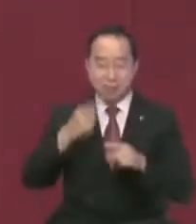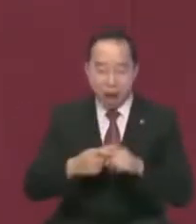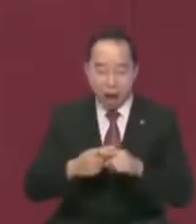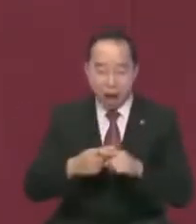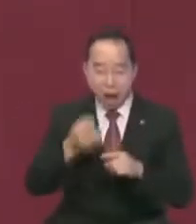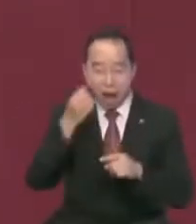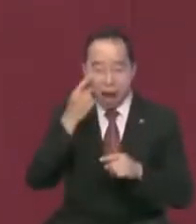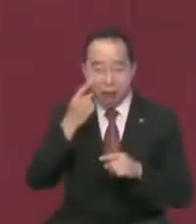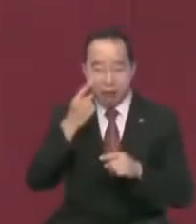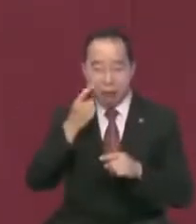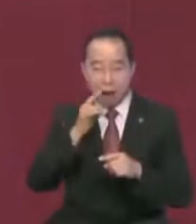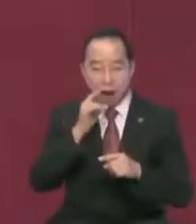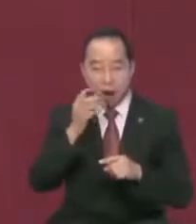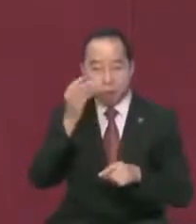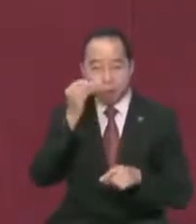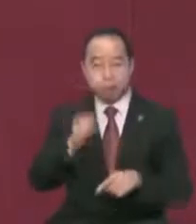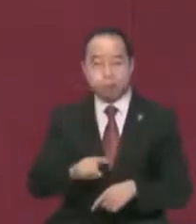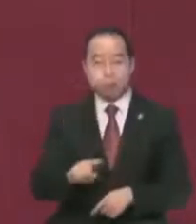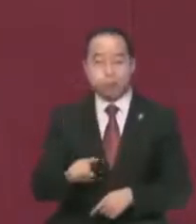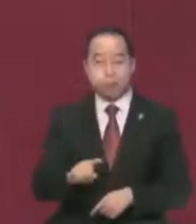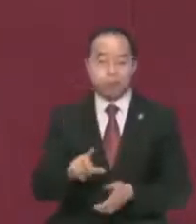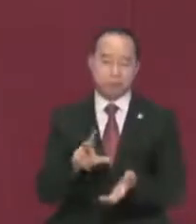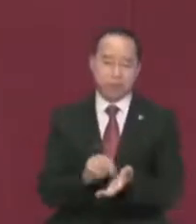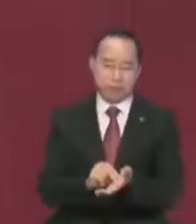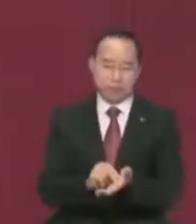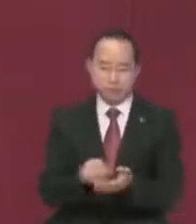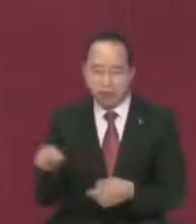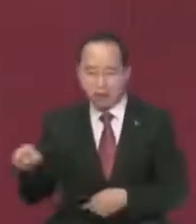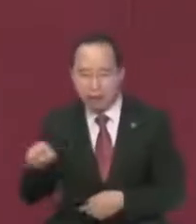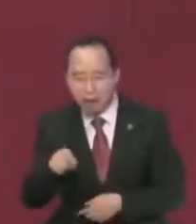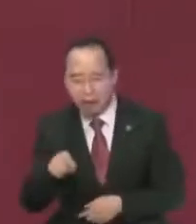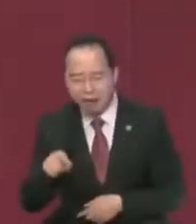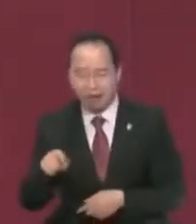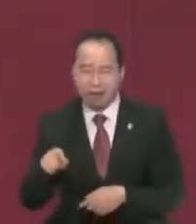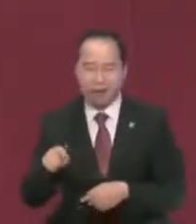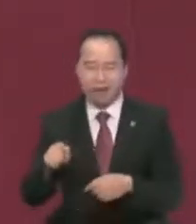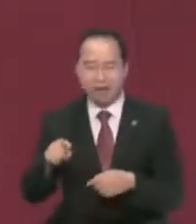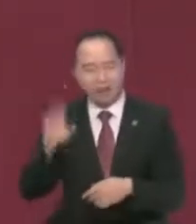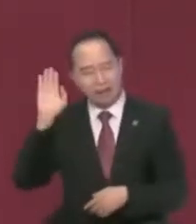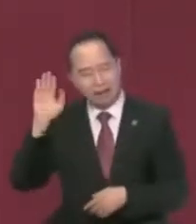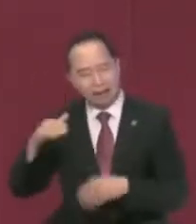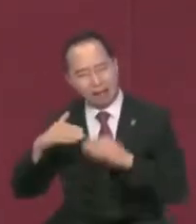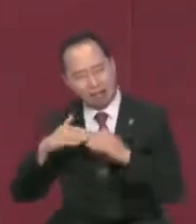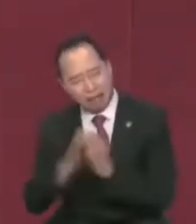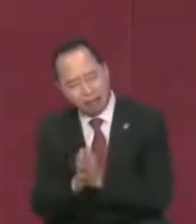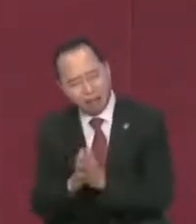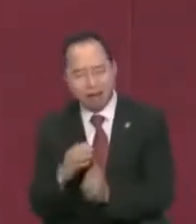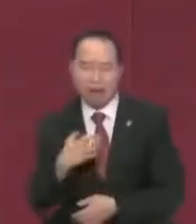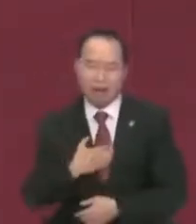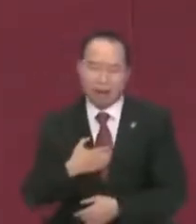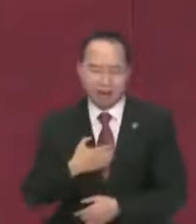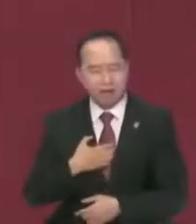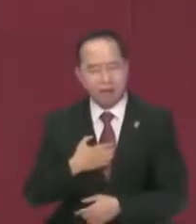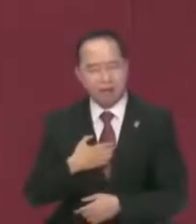이대로 가면 폐업을 생각하겠다고 소상공인 10명 중 7명이 말씀하십니다.